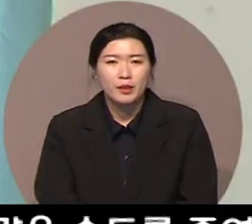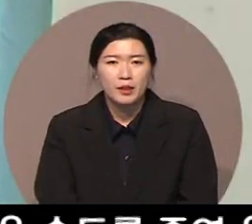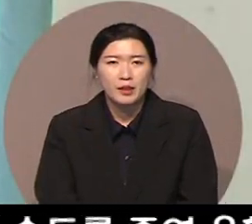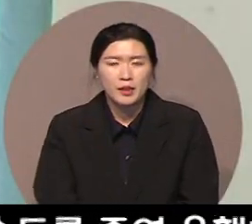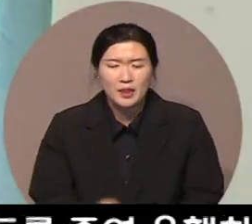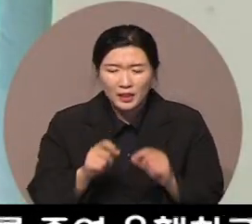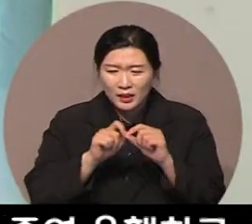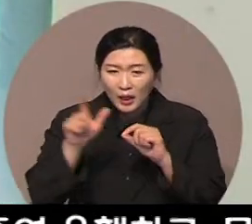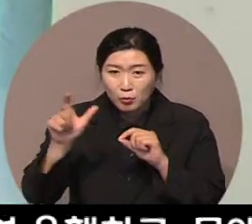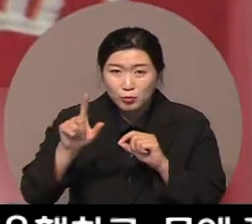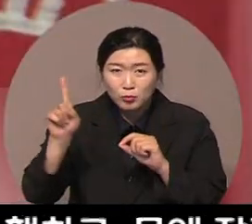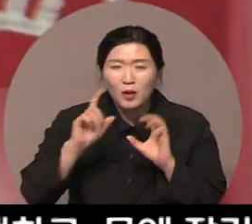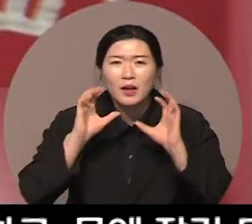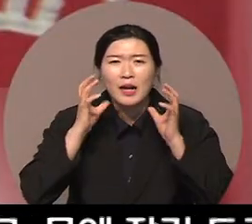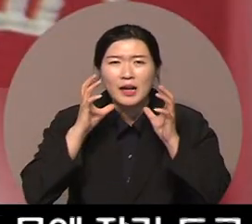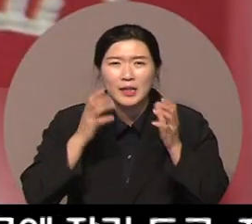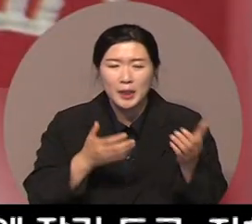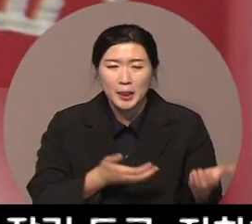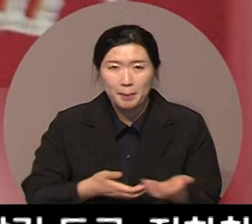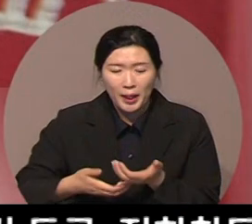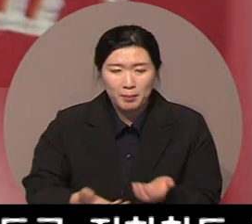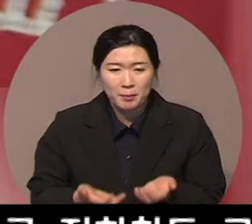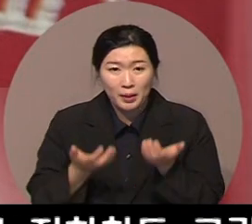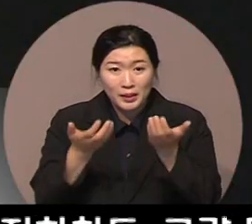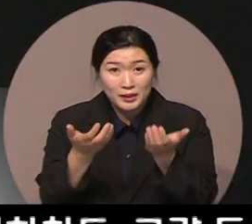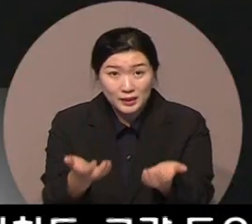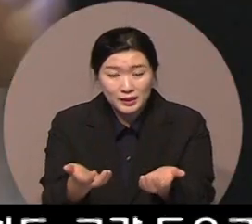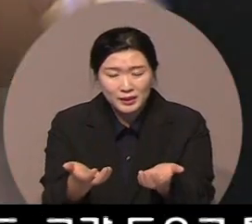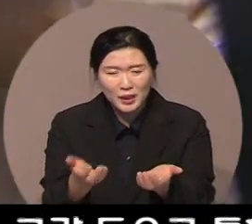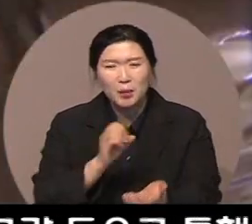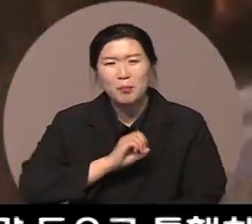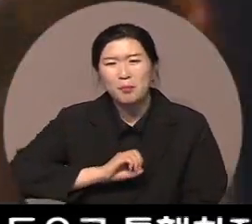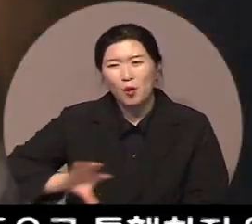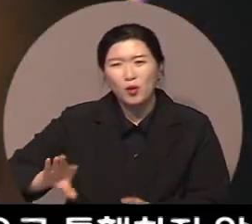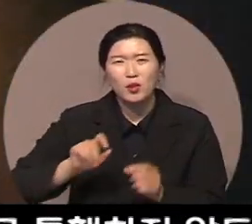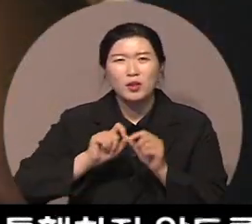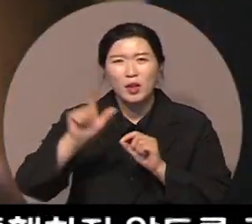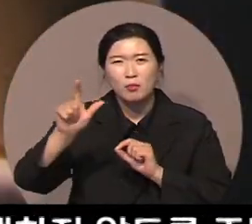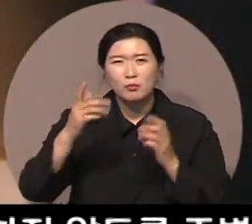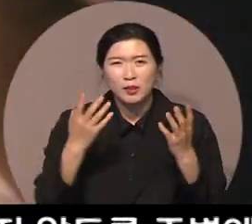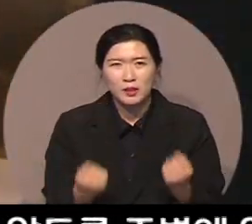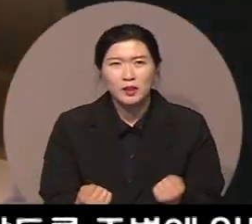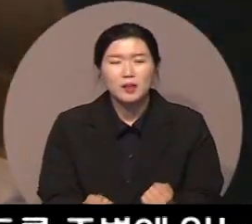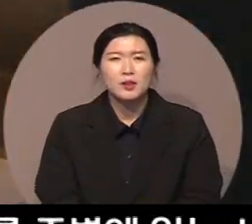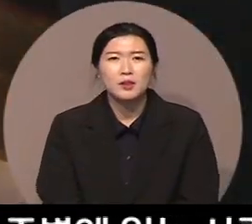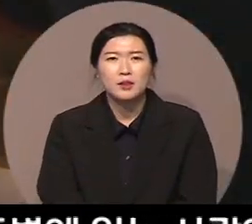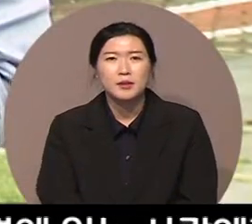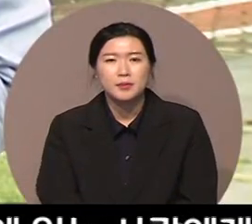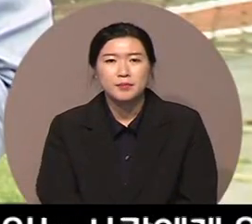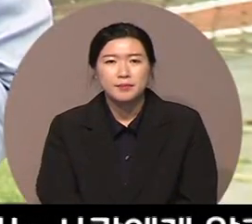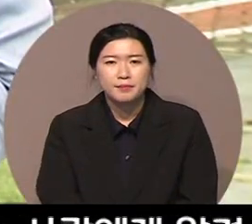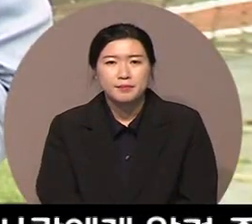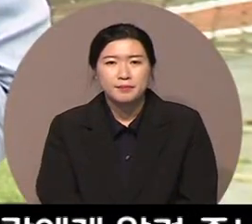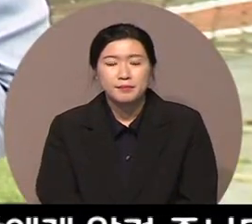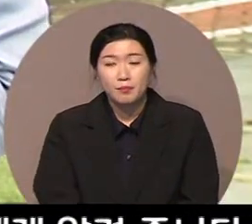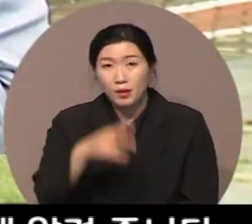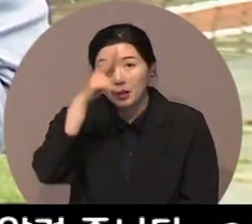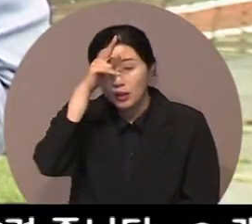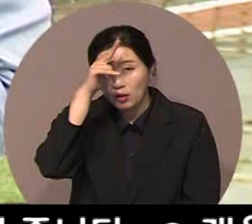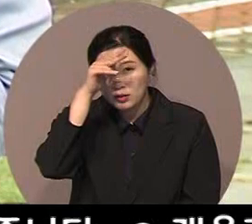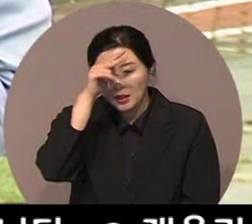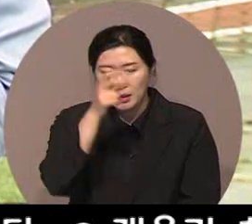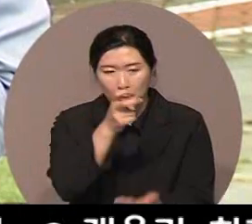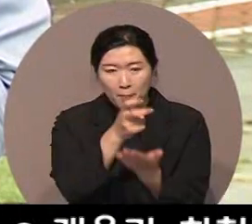의심사례 대부분이 아이를 베이비박스에 데려다 놓는 영화 유기 사례인 것으로 확인됐습니다 경찰은